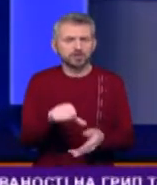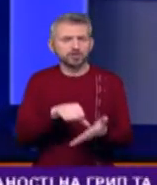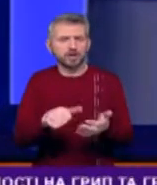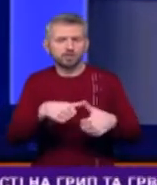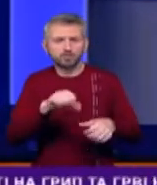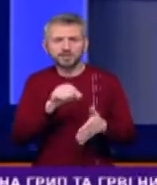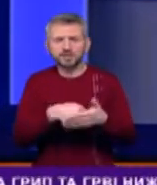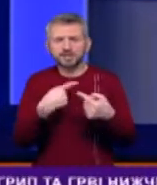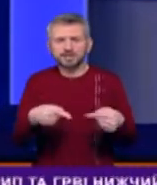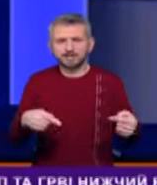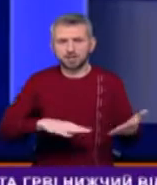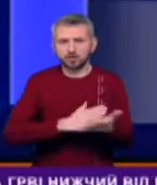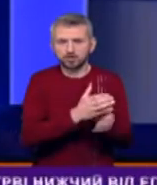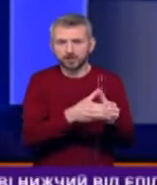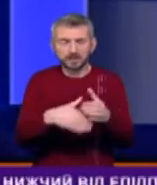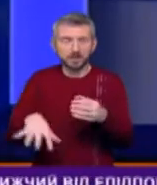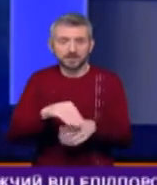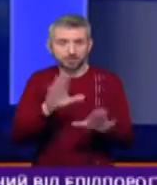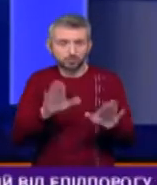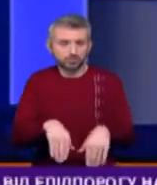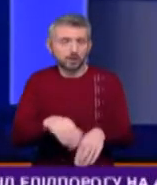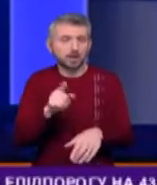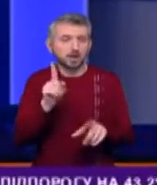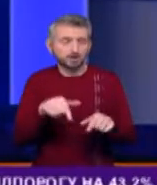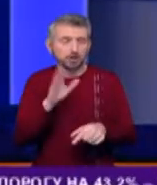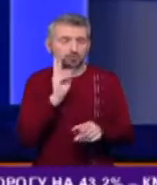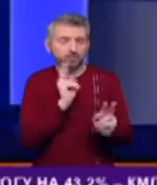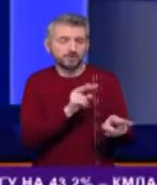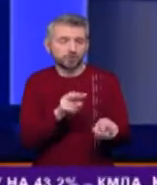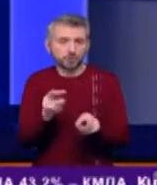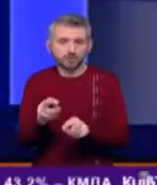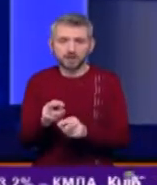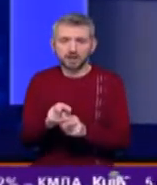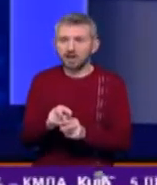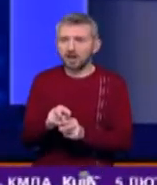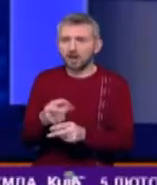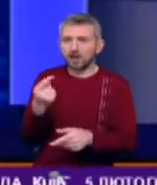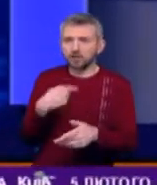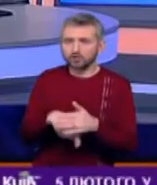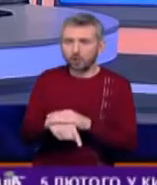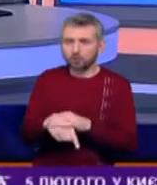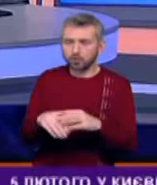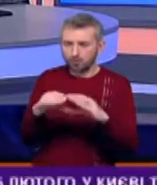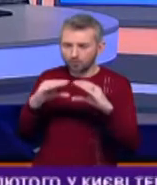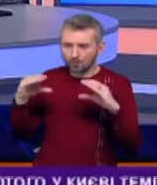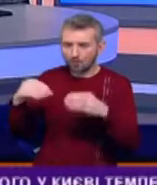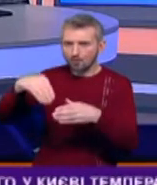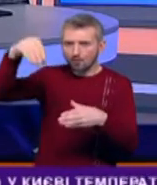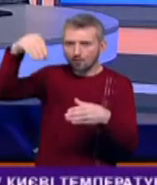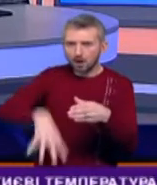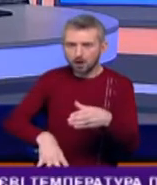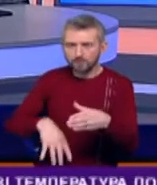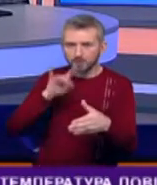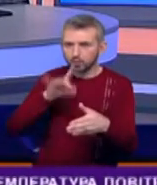різних політичних сил, і всі вони будуть теж відстежувати, звичайно. Тому, тобто, вкидань не буде? Я думаю, що